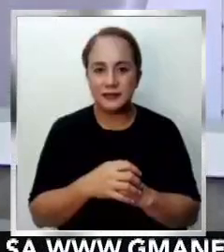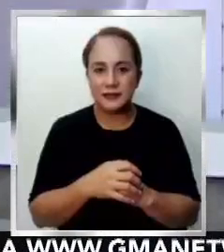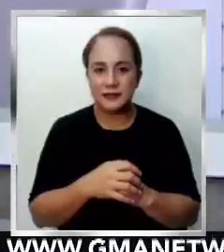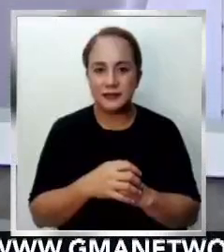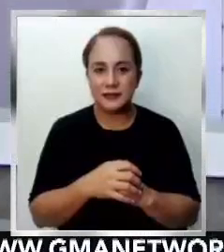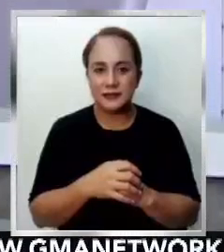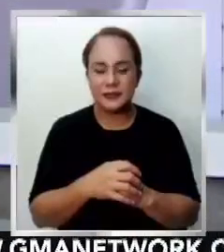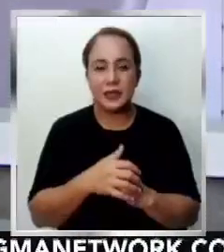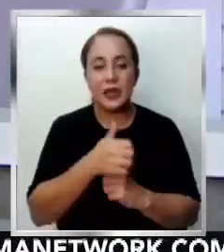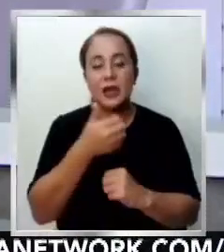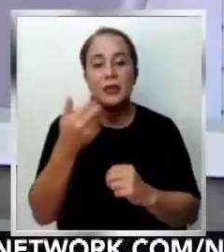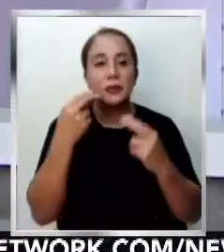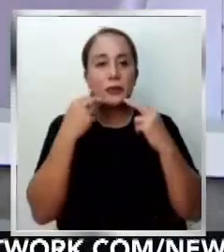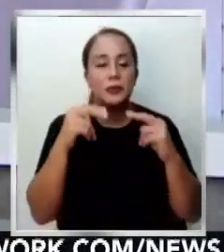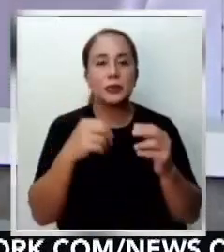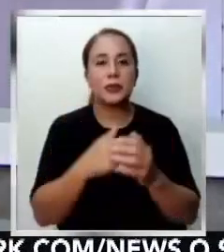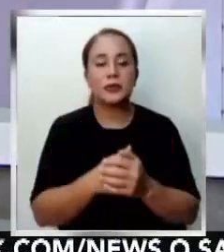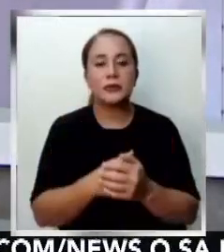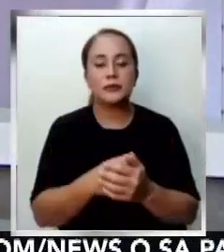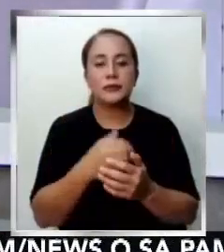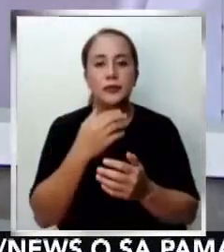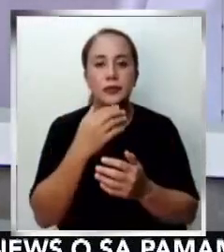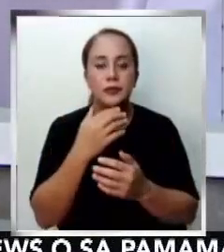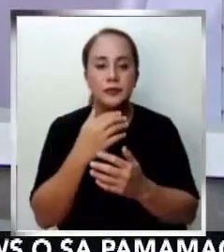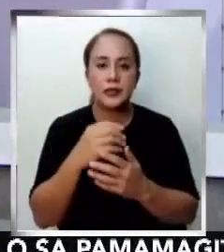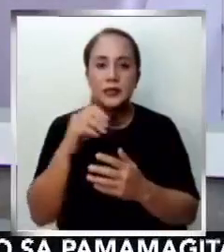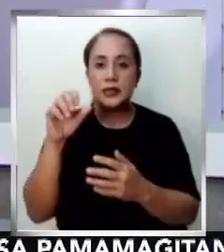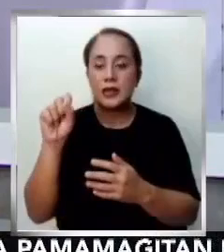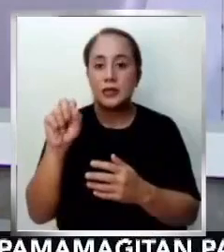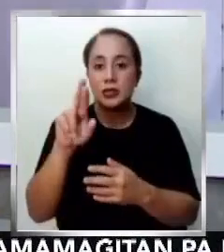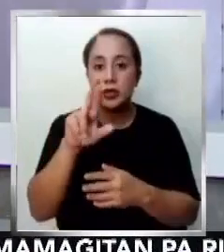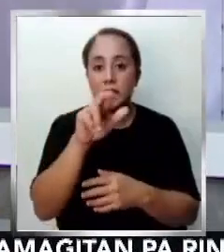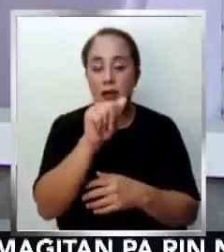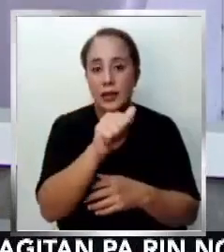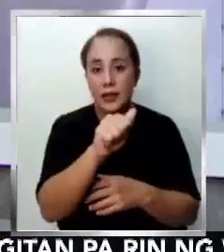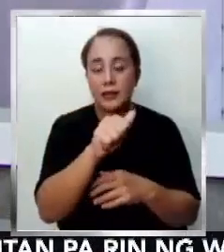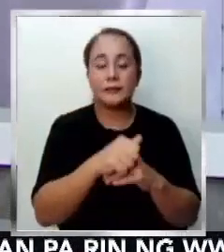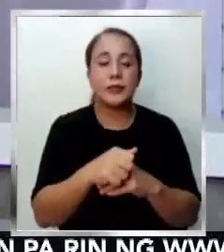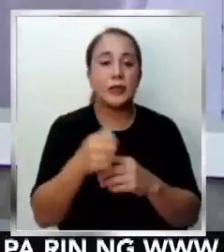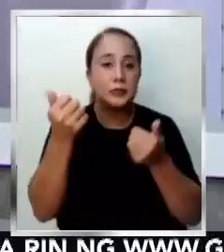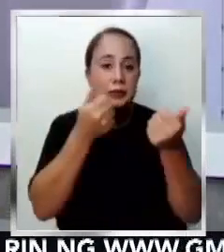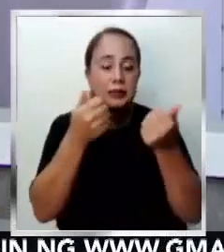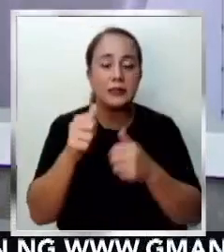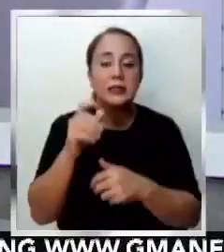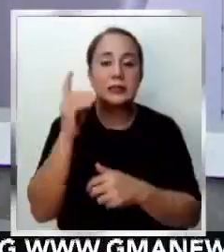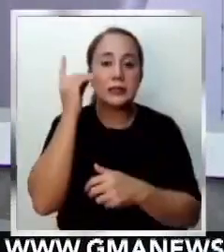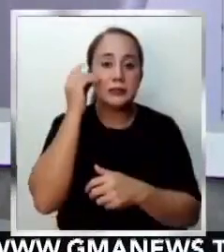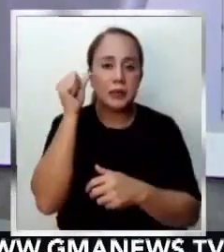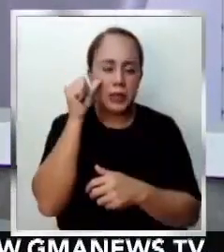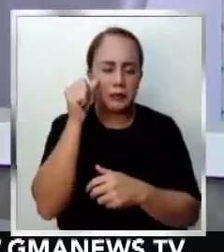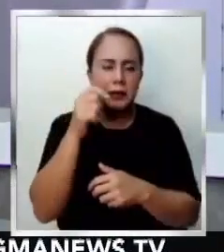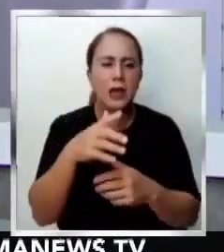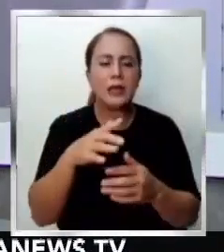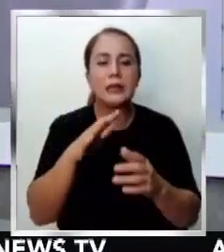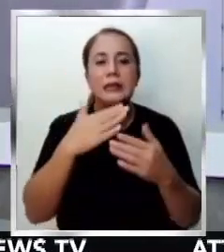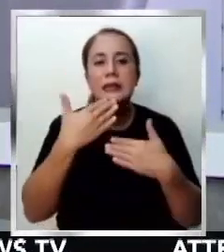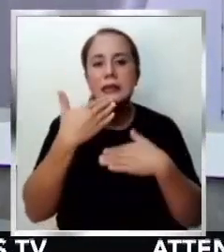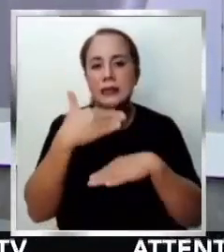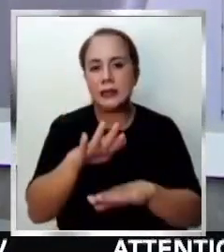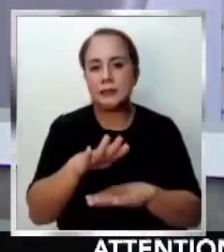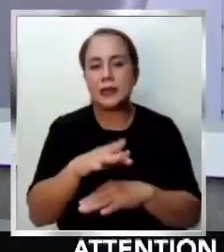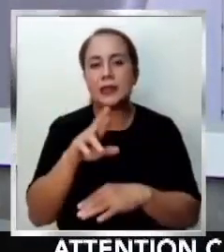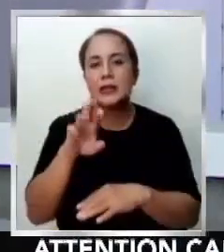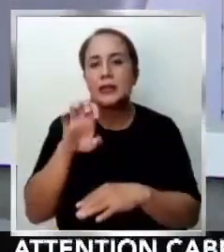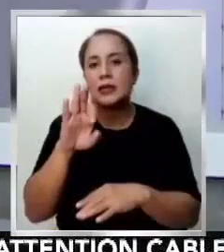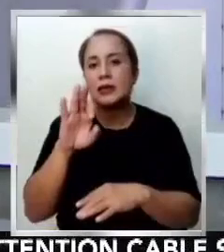Sa iba pang balita, mismong si Sugar Regulatory Acting Administrator David Alba ang nagsabing limitado ang supply ng refined sugar sa